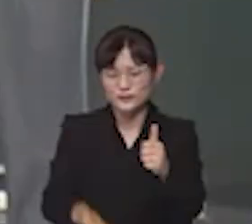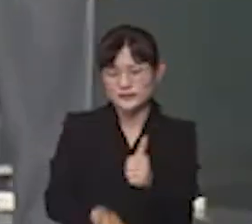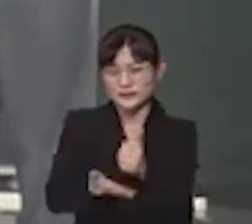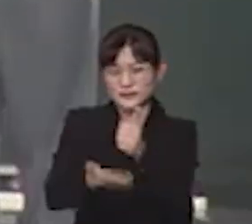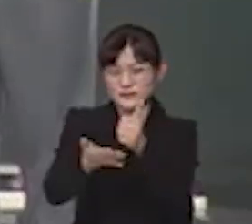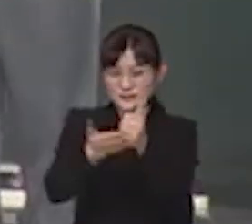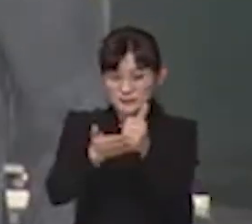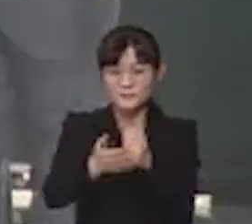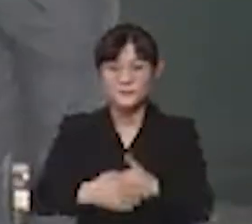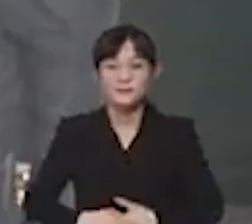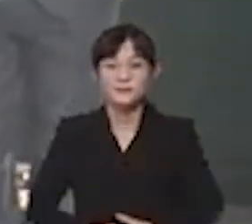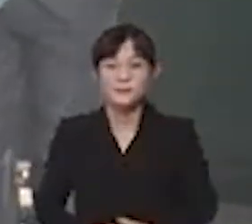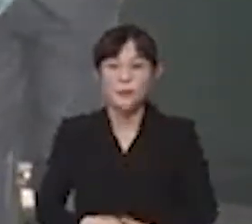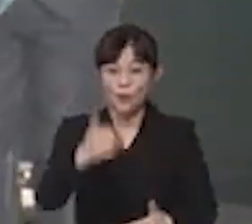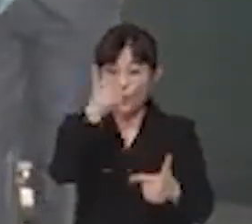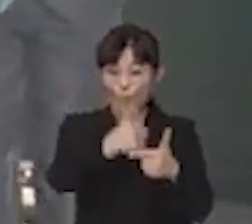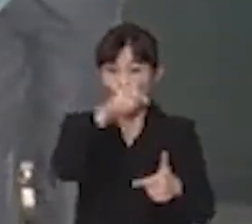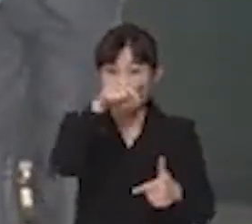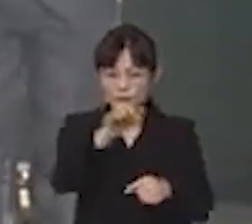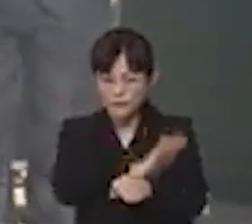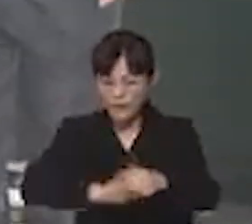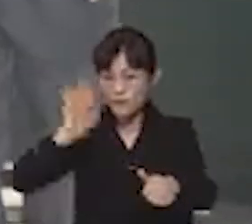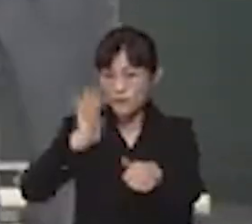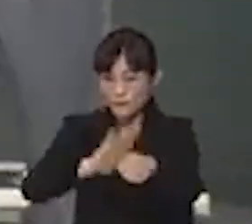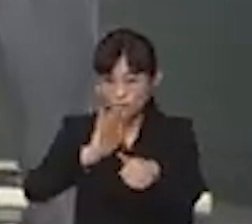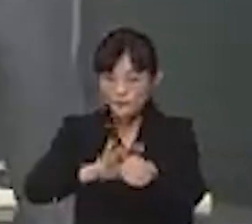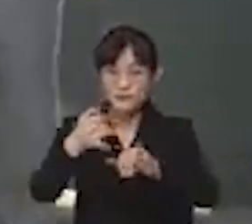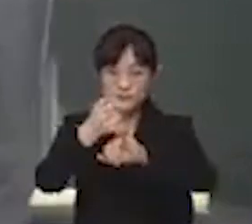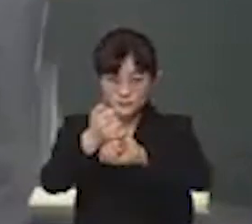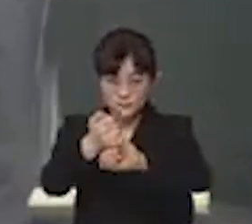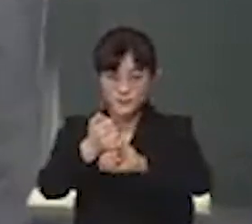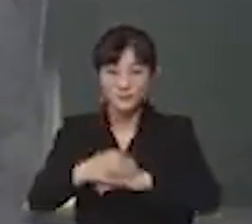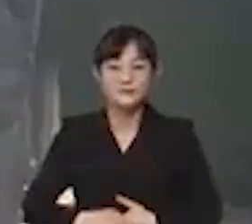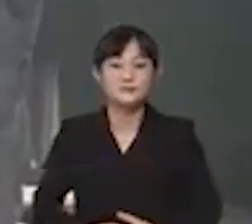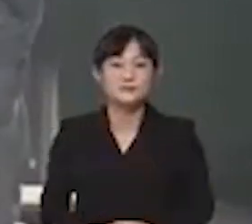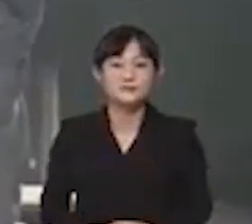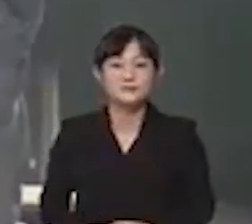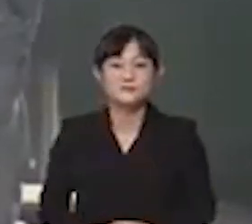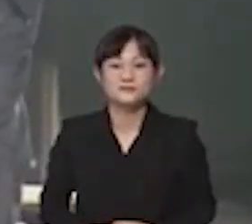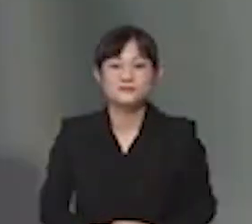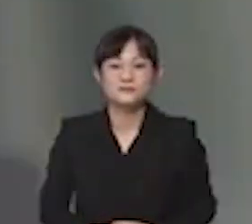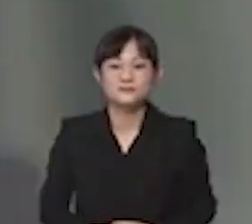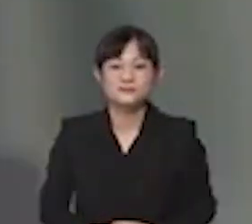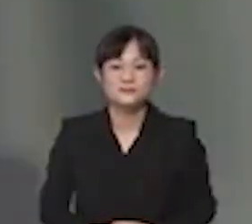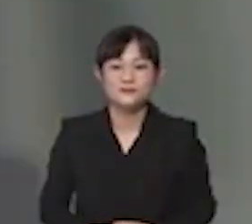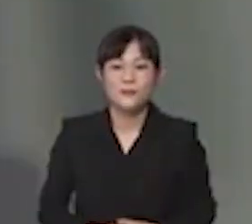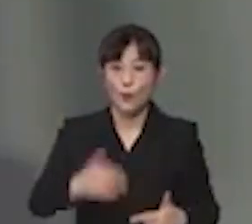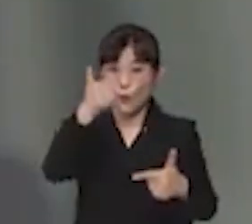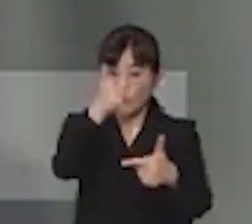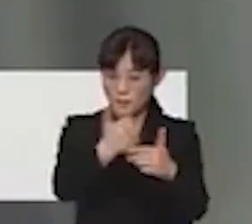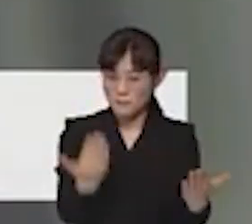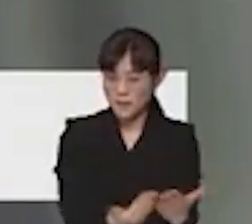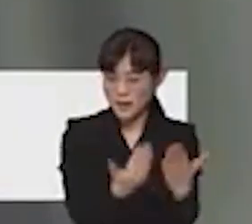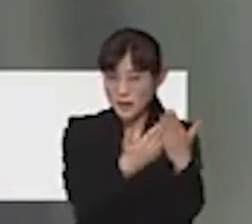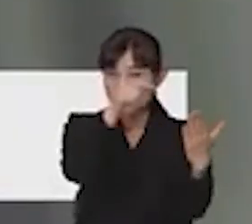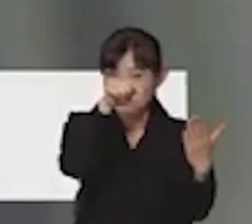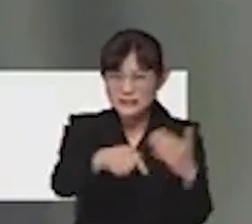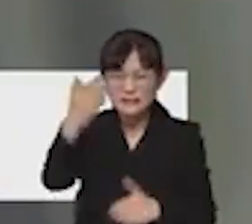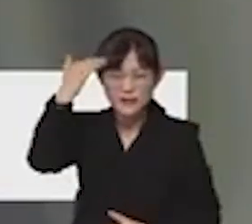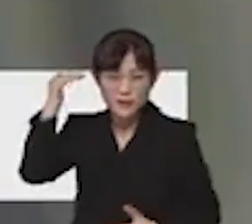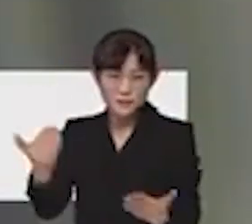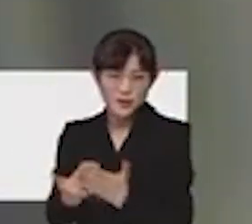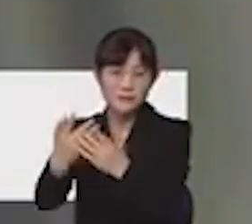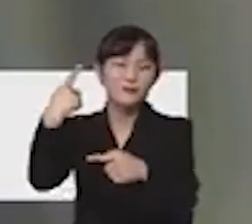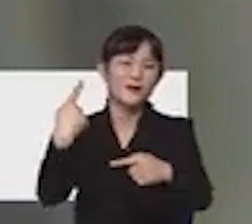극찬했습니다. 호남을 제대로 챙기겠다고도 강조했습니다. 호남의 발전이 대한민국의